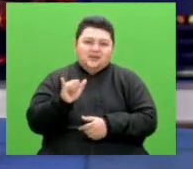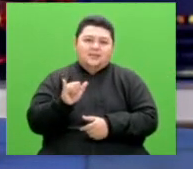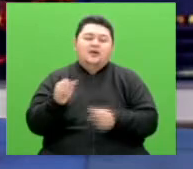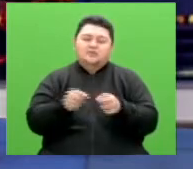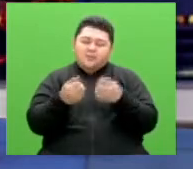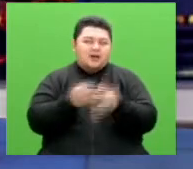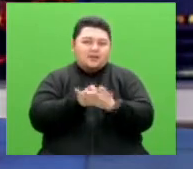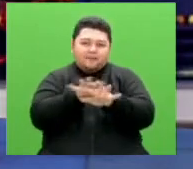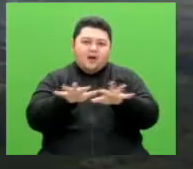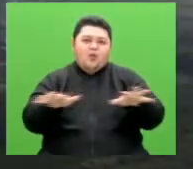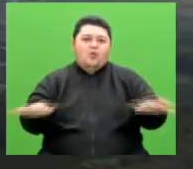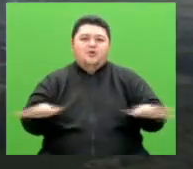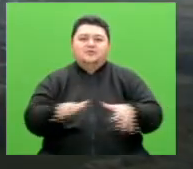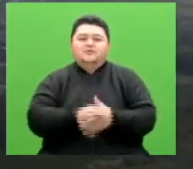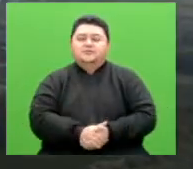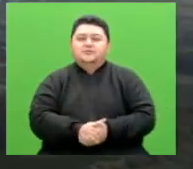terbakar.